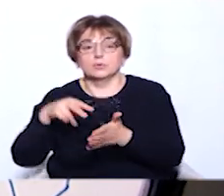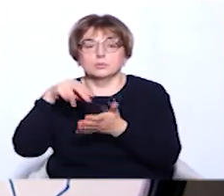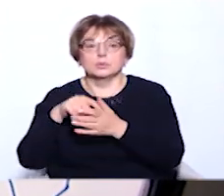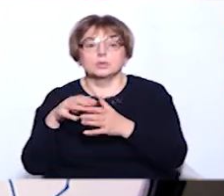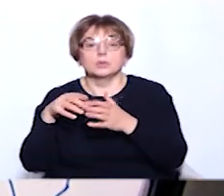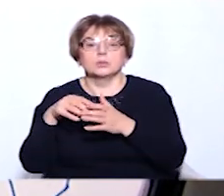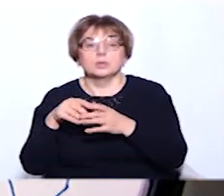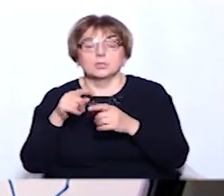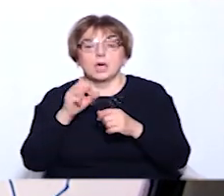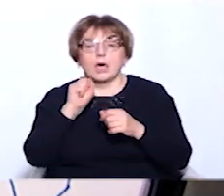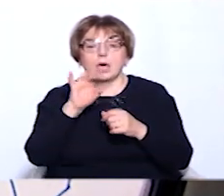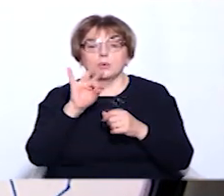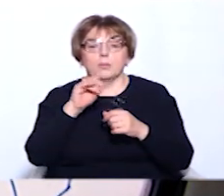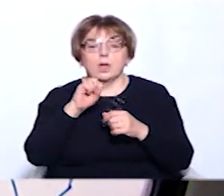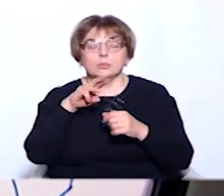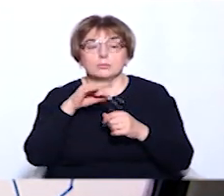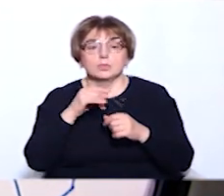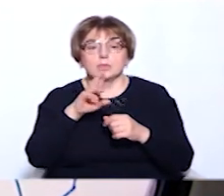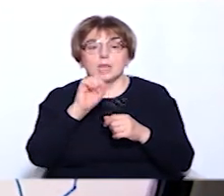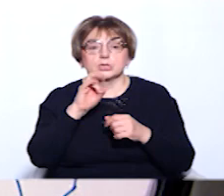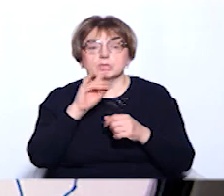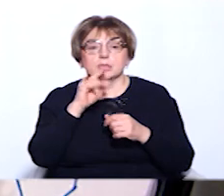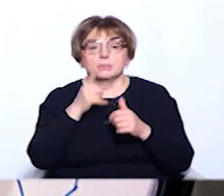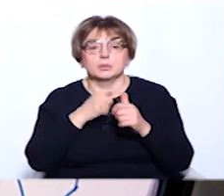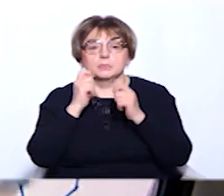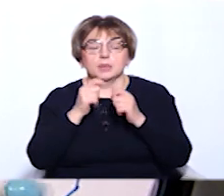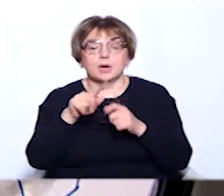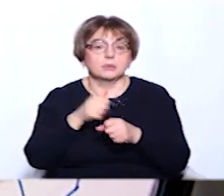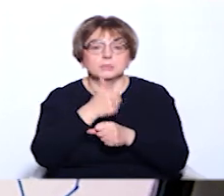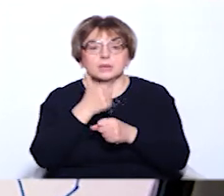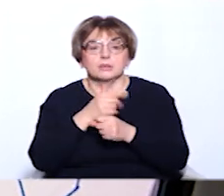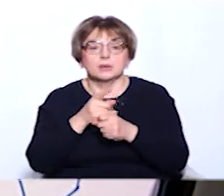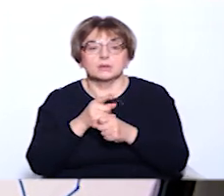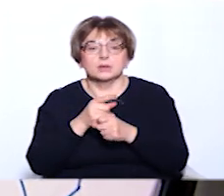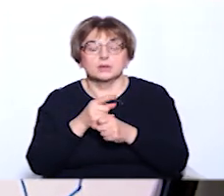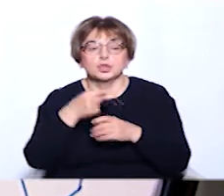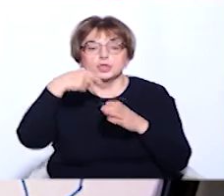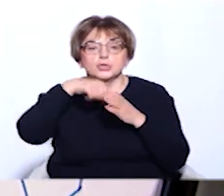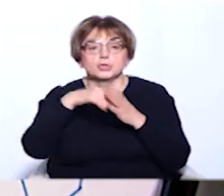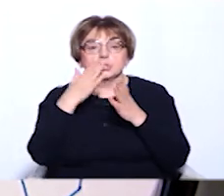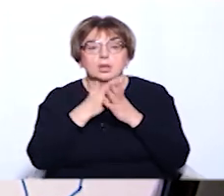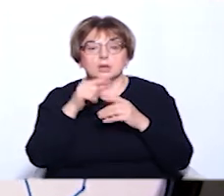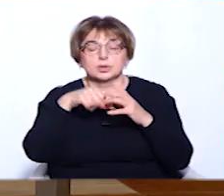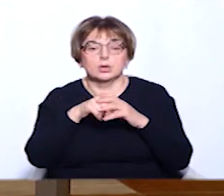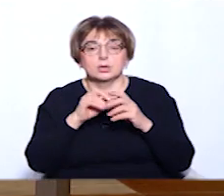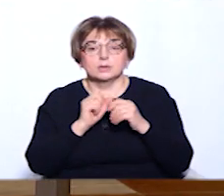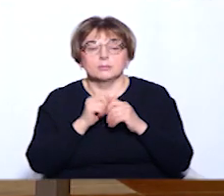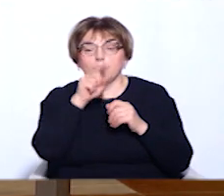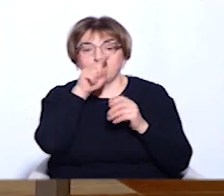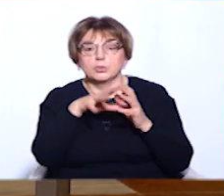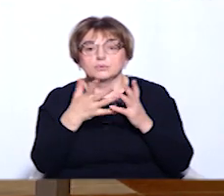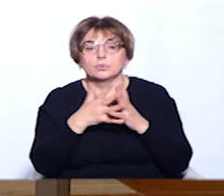რომელსაც არომატული ნახშირწყალბადები ეწოდება. და მთავარი აქ ის არის, რომ ისინი შეიცავენ ბენზოლის ბირთვს,